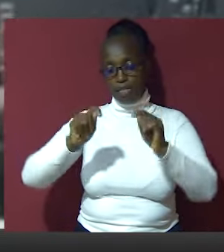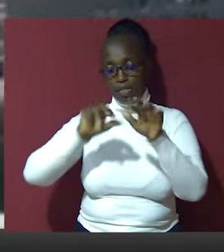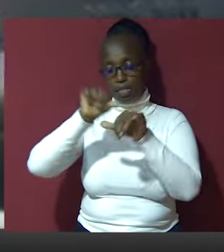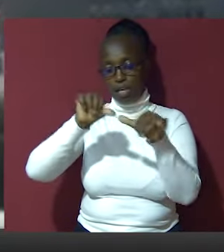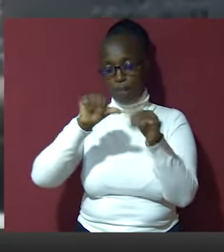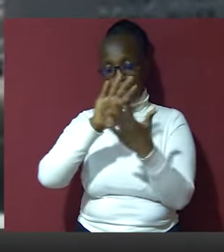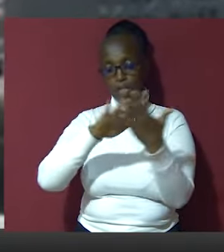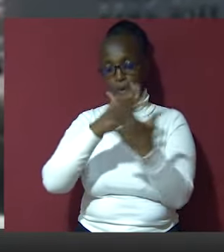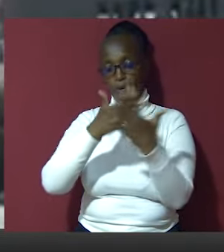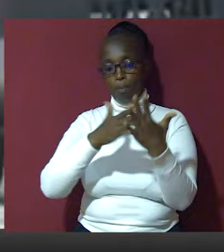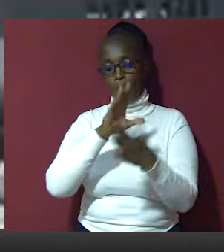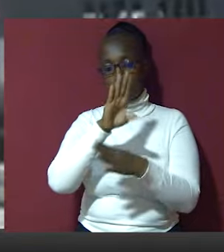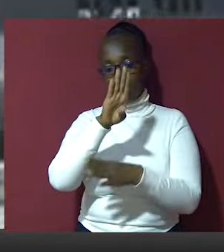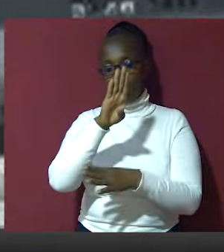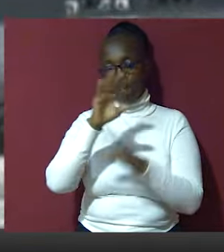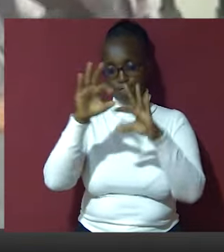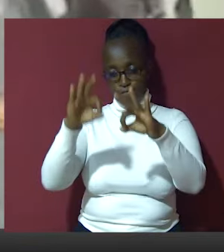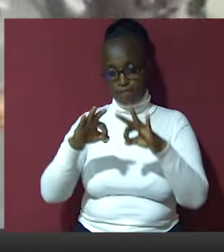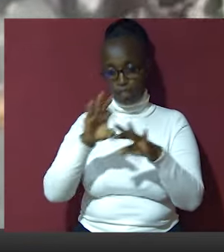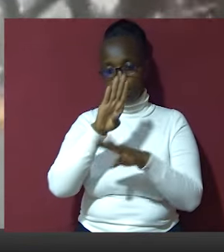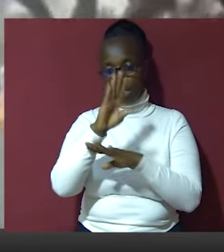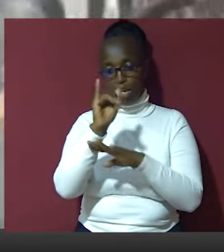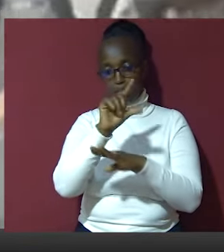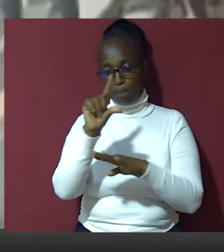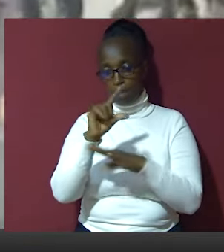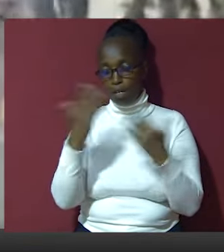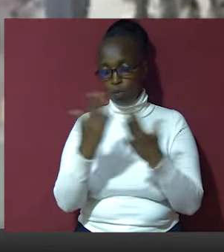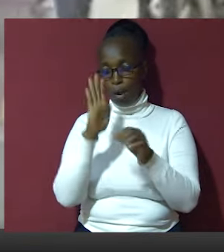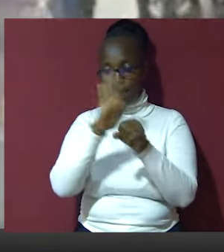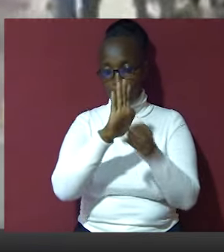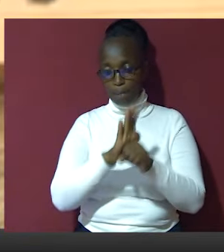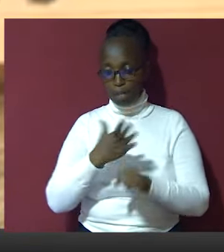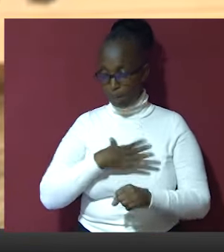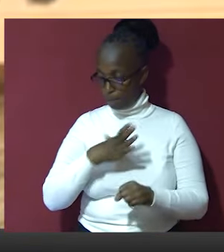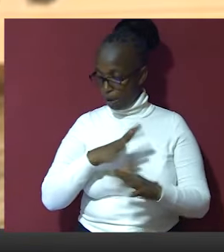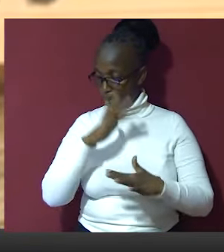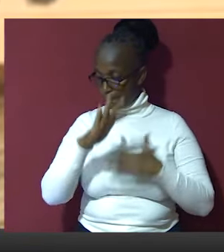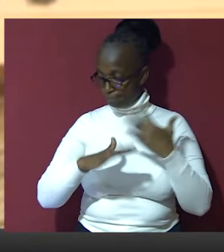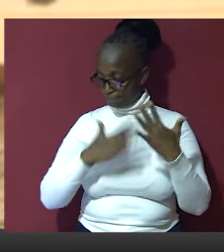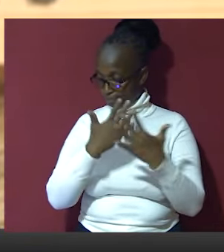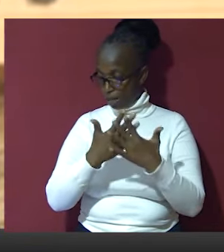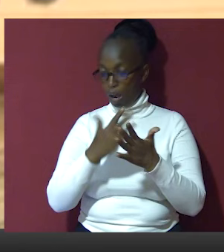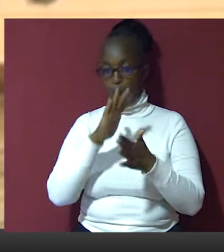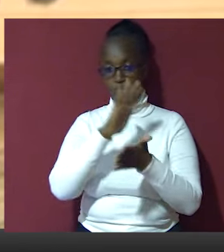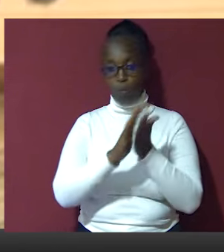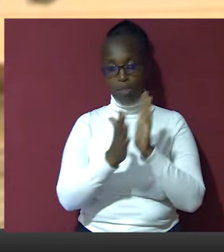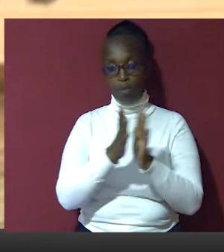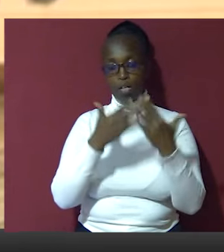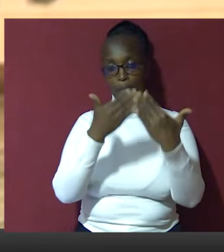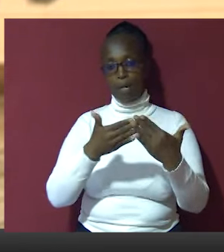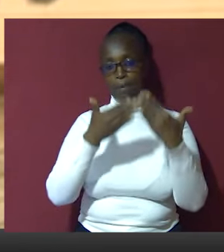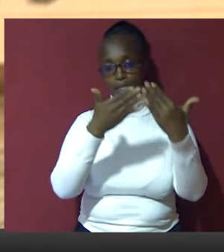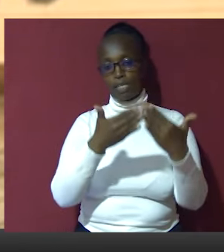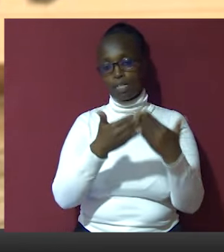2024-2025. Wanaharakati wakisema waandamanaji walilengwa na kutekwa nyara na katika visa vingi kuachiliwa baadaye bila kuwasilishwa mbele